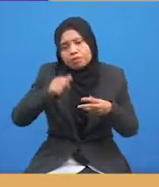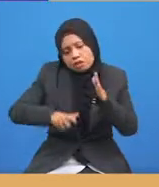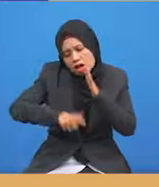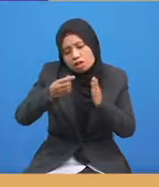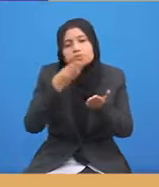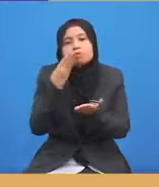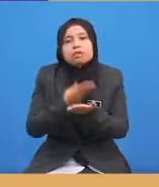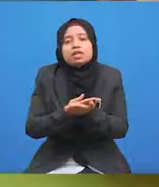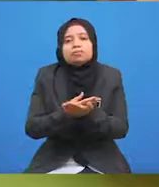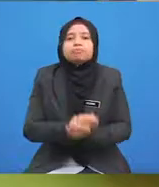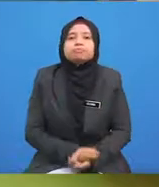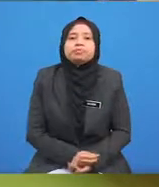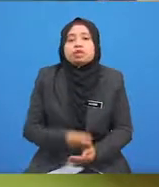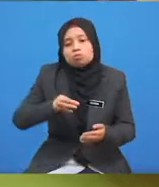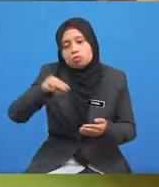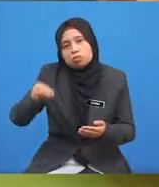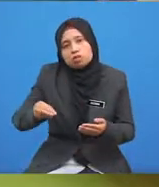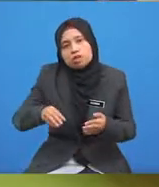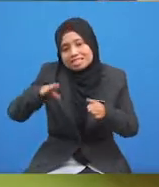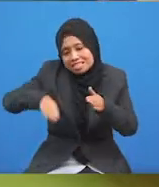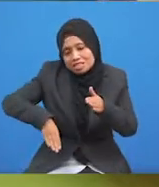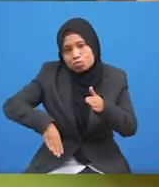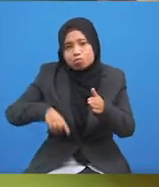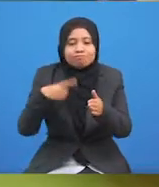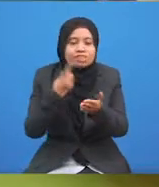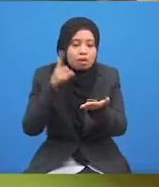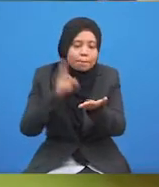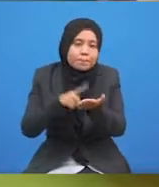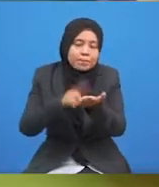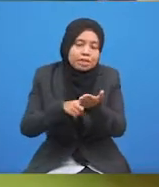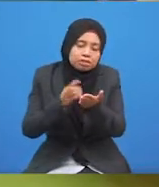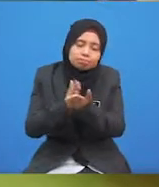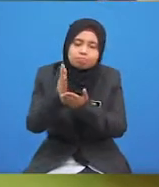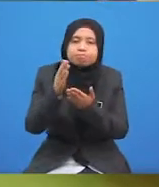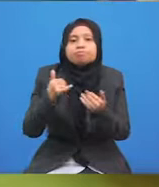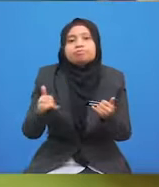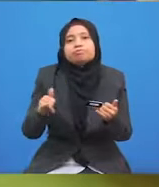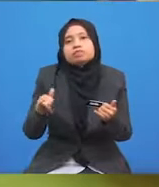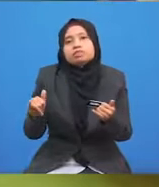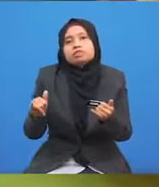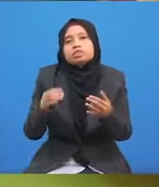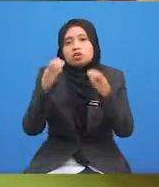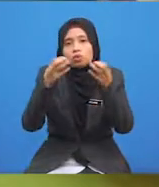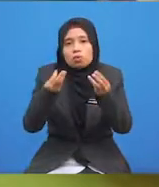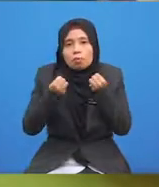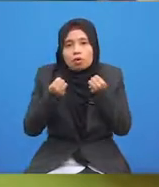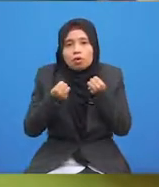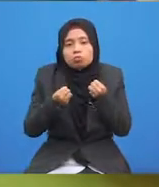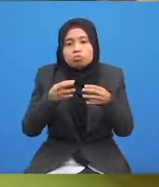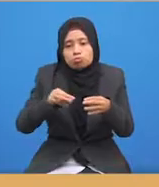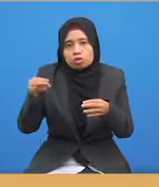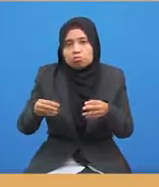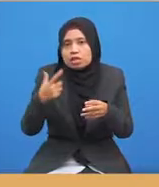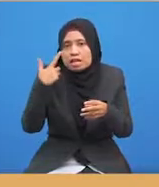kompleks. Murid-murid, sebelum cikgu bincangkan topik seterusnya, cikgu mahu murid-murid